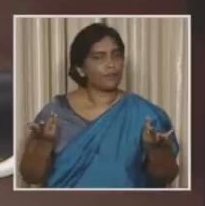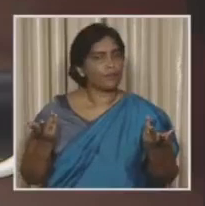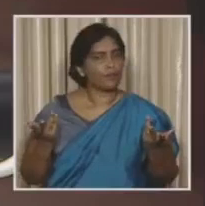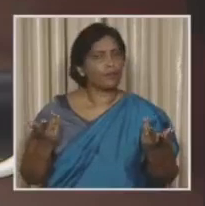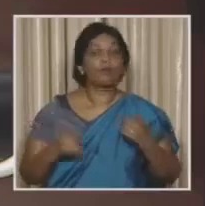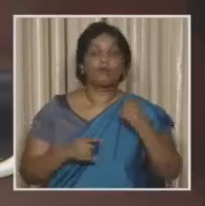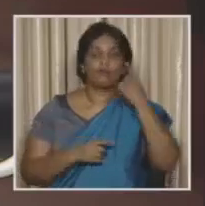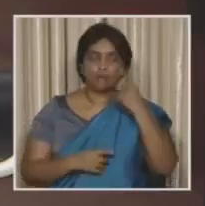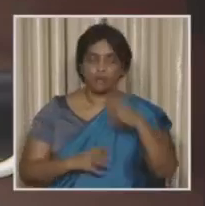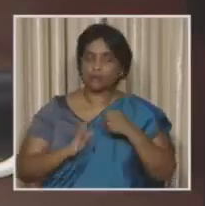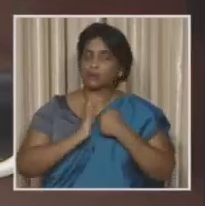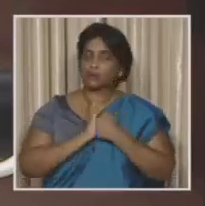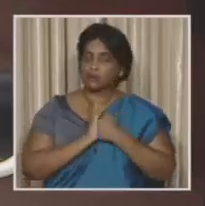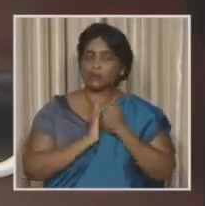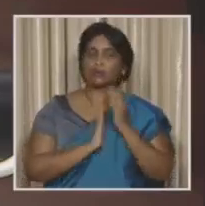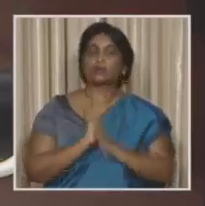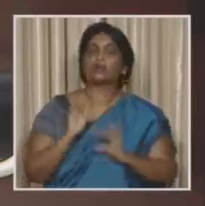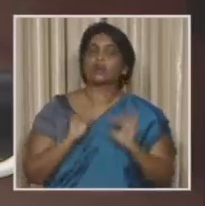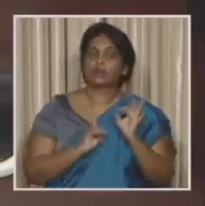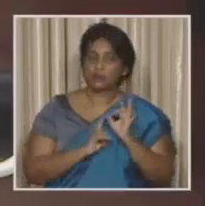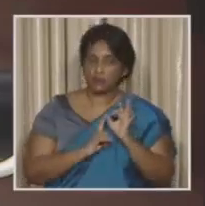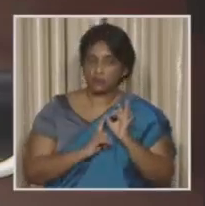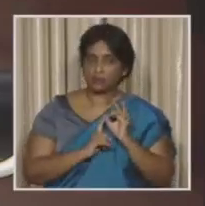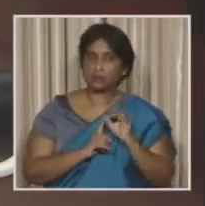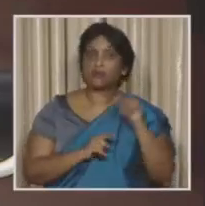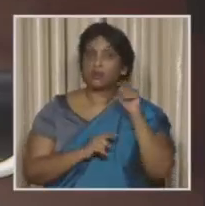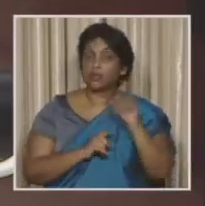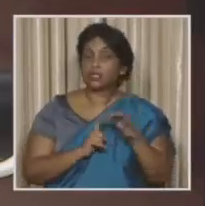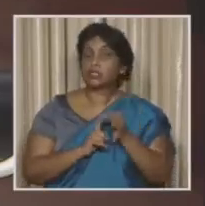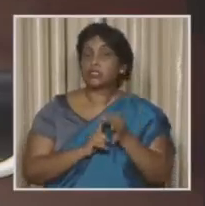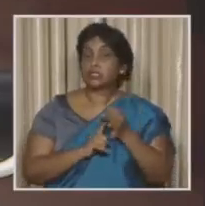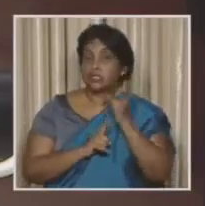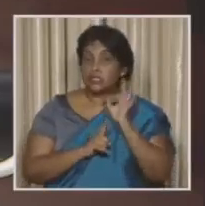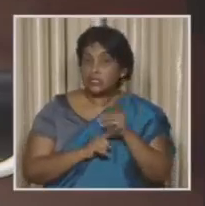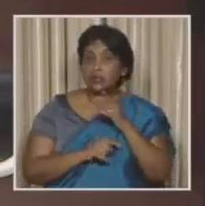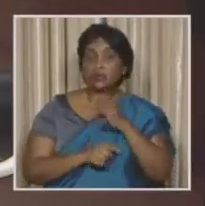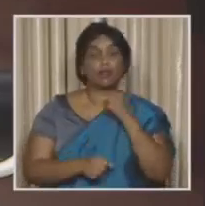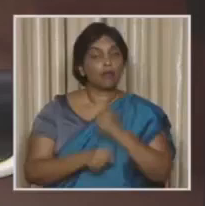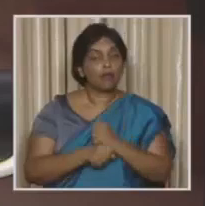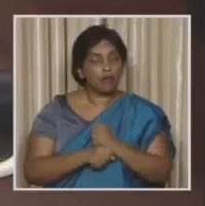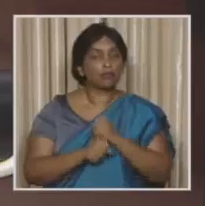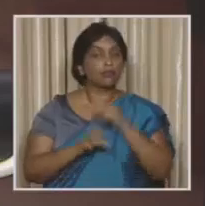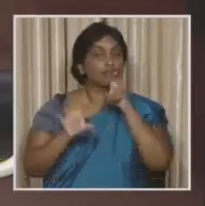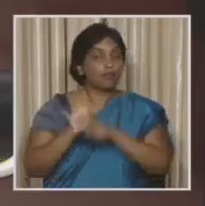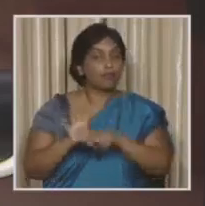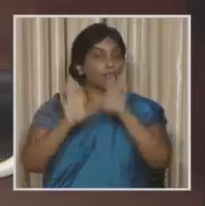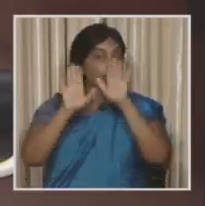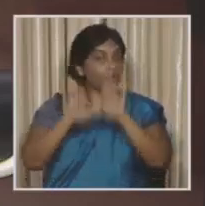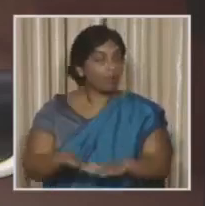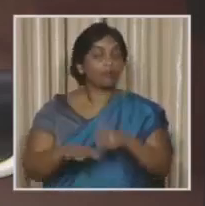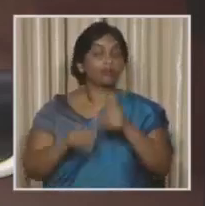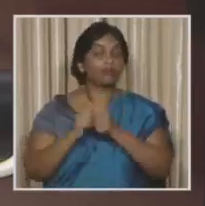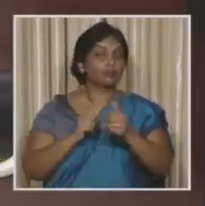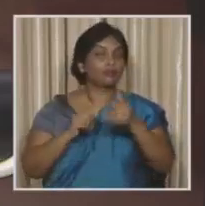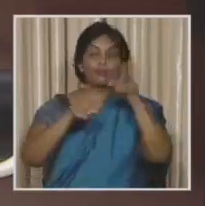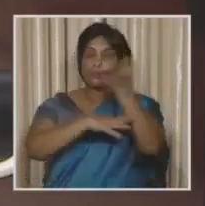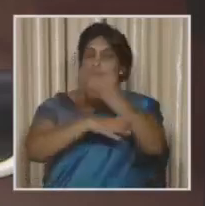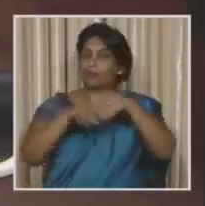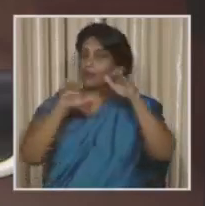කියන්නේ? ඒ නිසා ගරු මන්ත්‍රීතුමනි, මේ ජනාධිපතිවරයා මේ ආණ්ඩුව මේ පුටුවල තියාගෙන, මේ නිලධාරය මේ පුටුවල